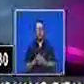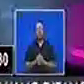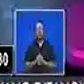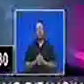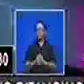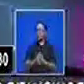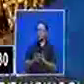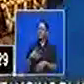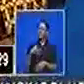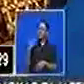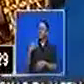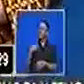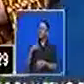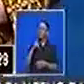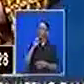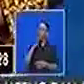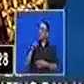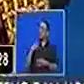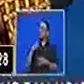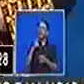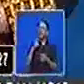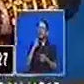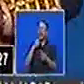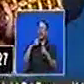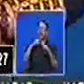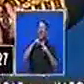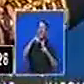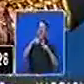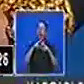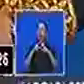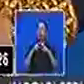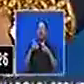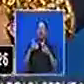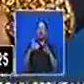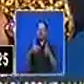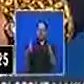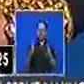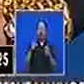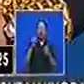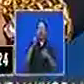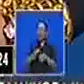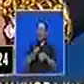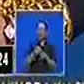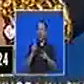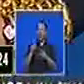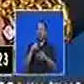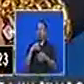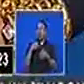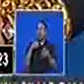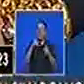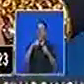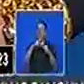Kembali tadi pada tata ruang, kami punya gagasan bahwa pembangunan kawasan yang baik itu mesti dikaitkan dengan